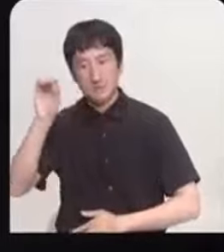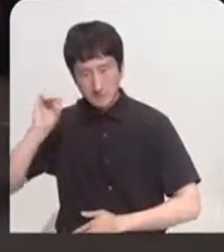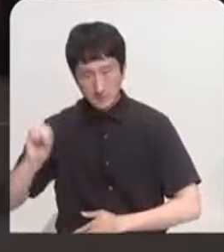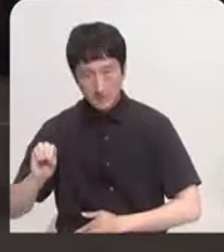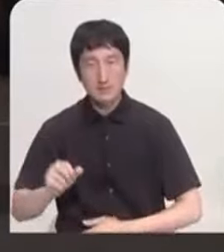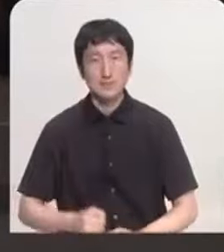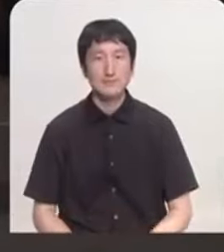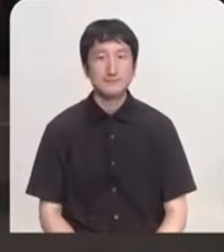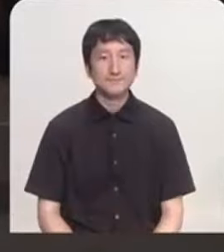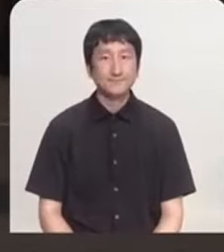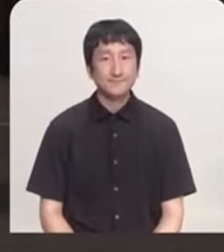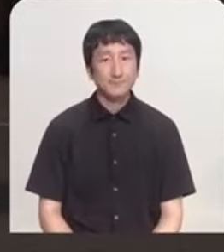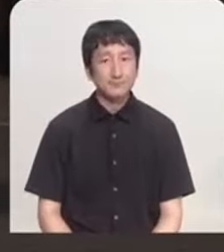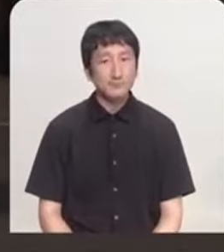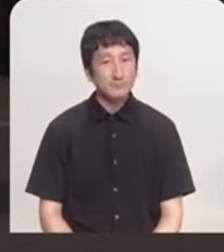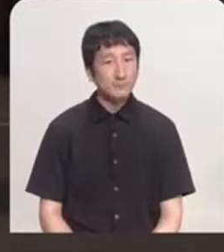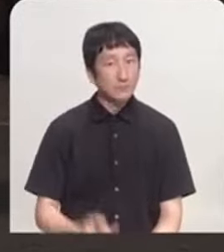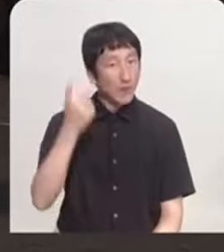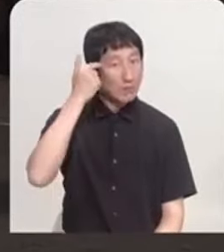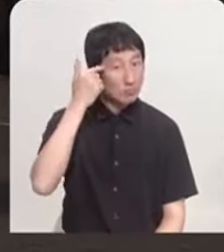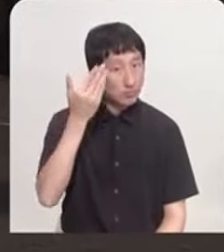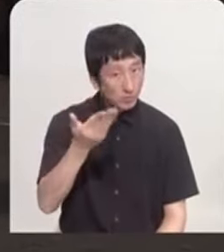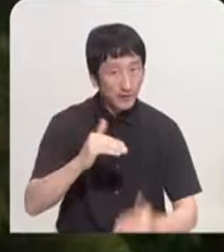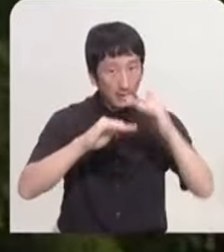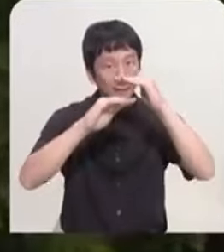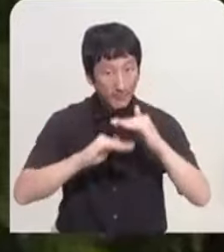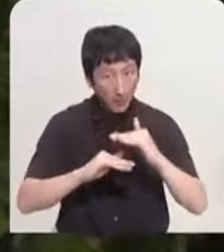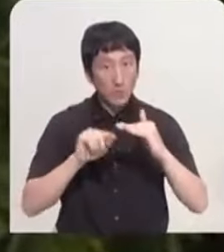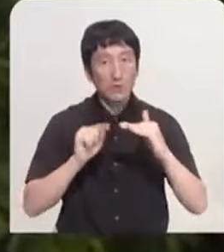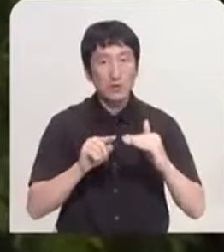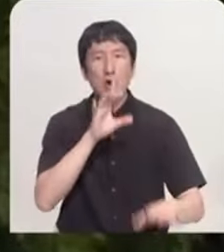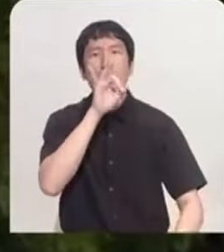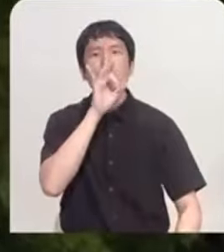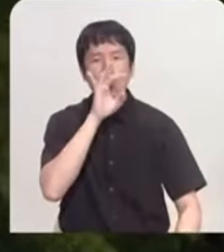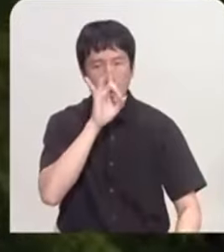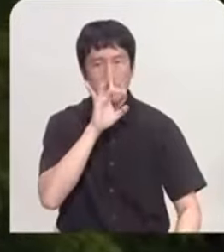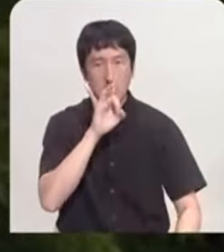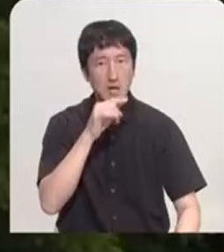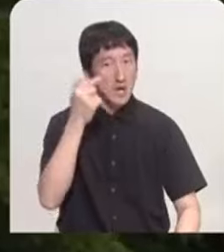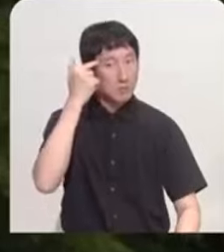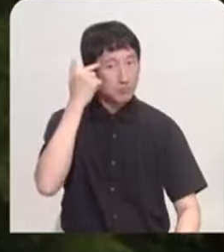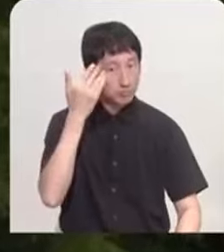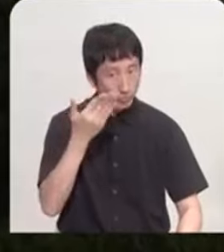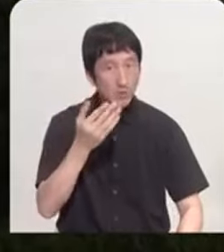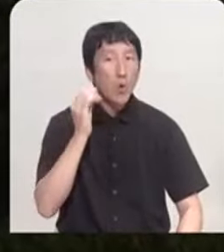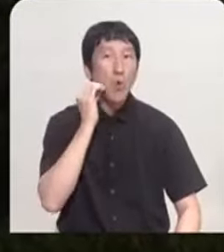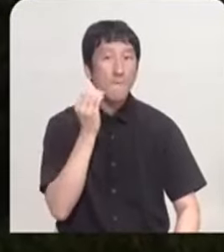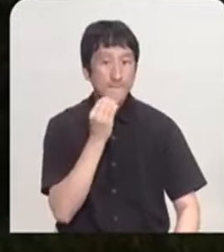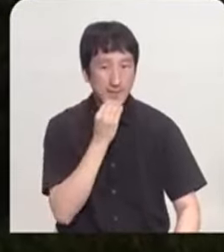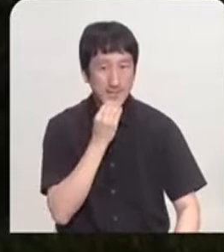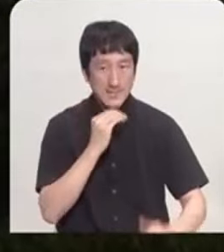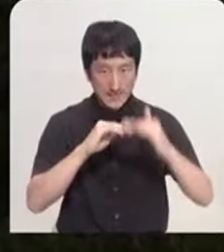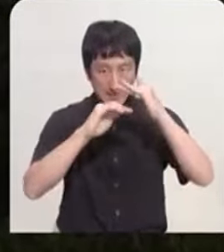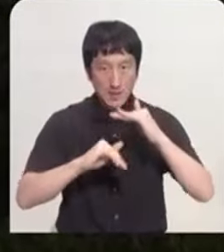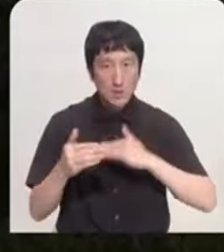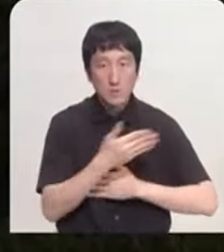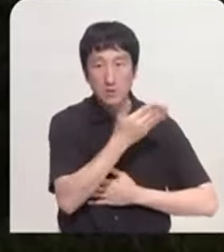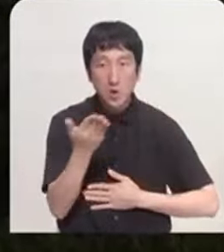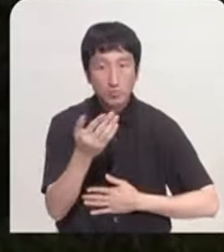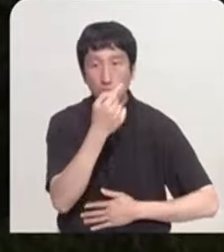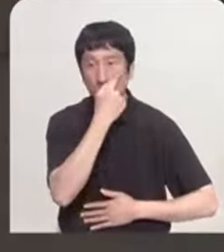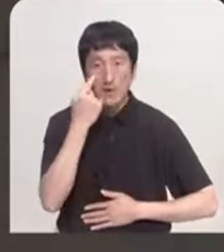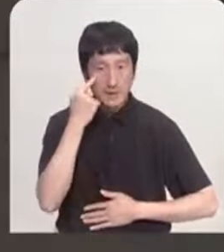포인트입니다 여런 조사 전체 질문지는 중앙선거 여론조사 심의위원회 홈페이지를 통해 확인할 수 있습니다